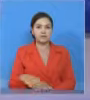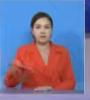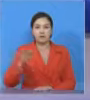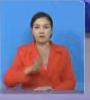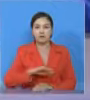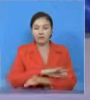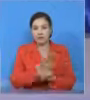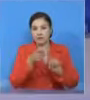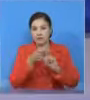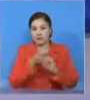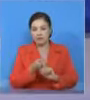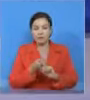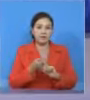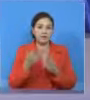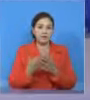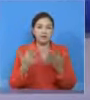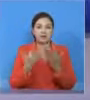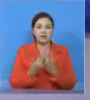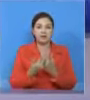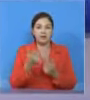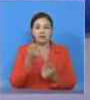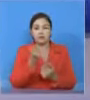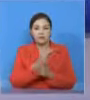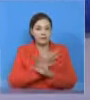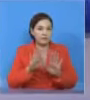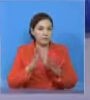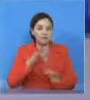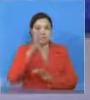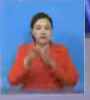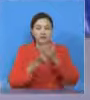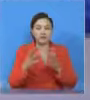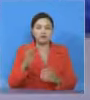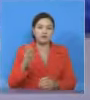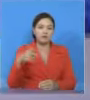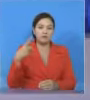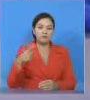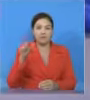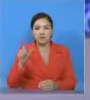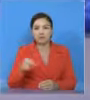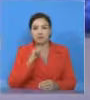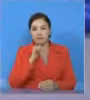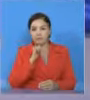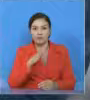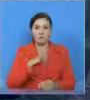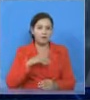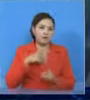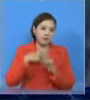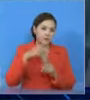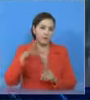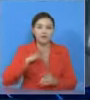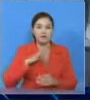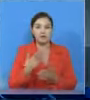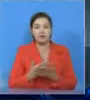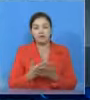Облыста коронавирус инфекциясын жұқтырғандардың саны азаяр емес. Бір тәулікте тағы 401 адамның ПТР сынамасы оң мән